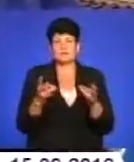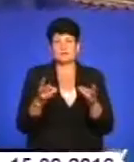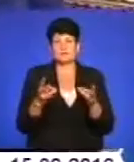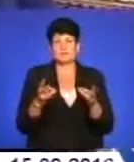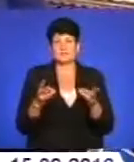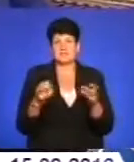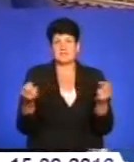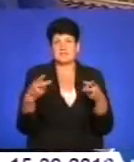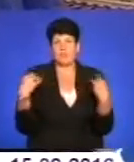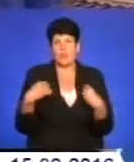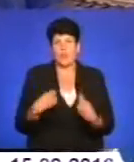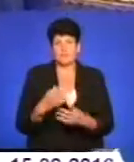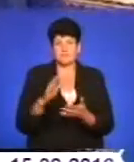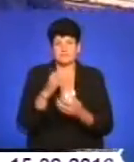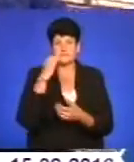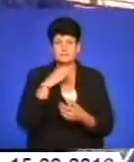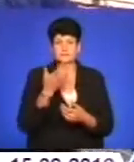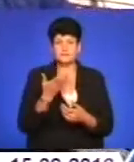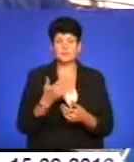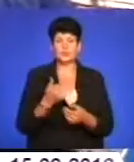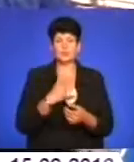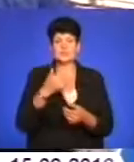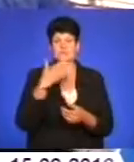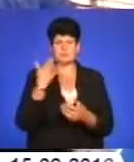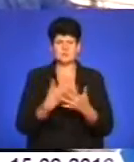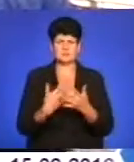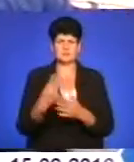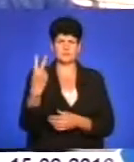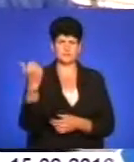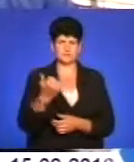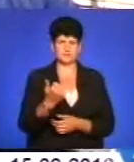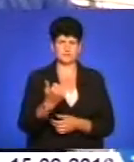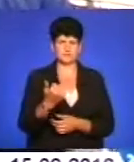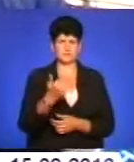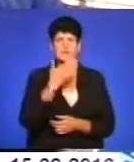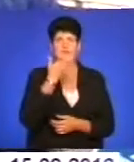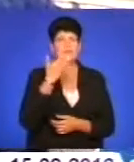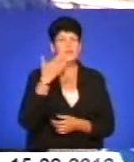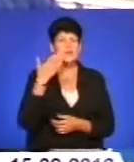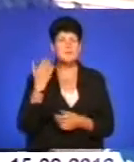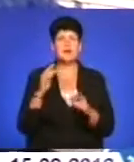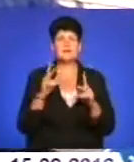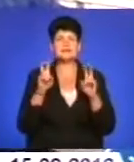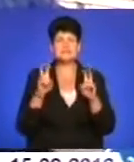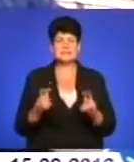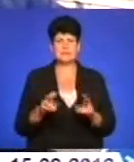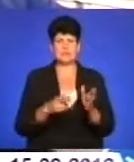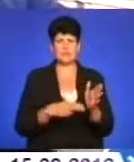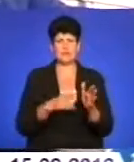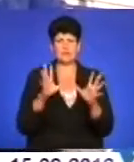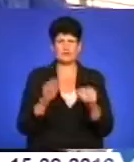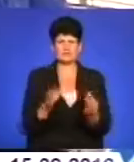У нас нема весь скільки, вже десь 2 неділі, нема як сісти на той поїзд. Все в